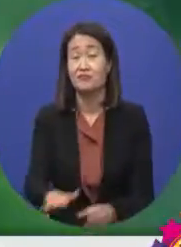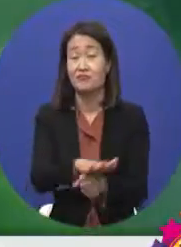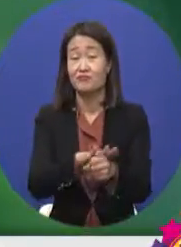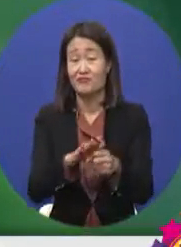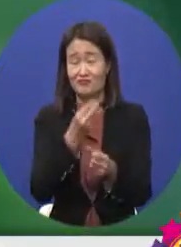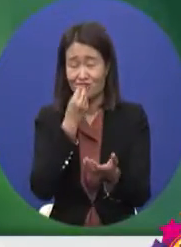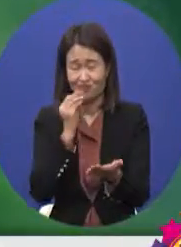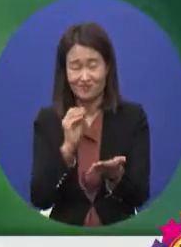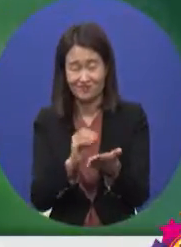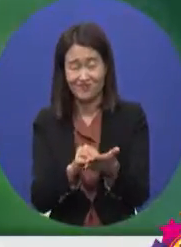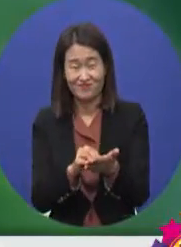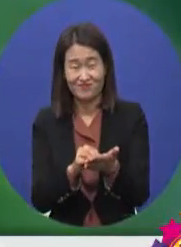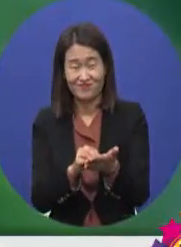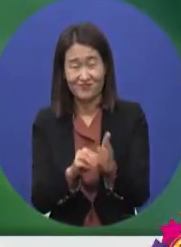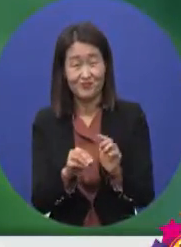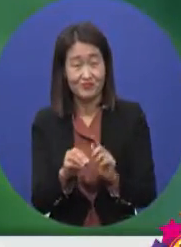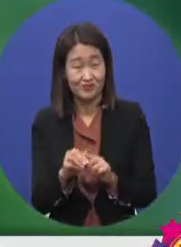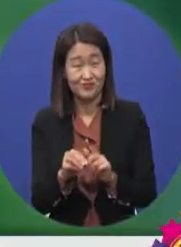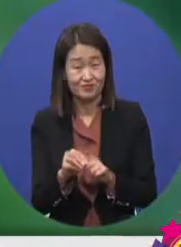사랑의